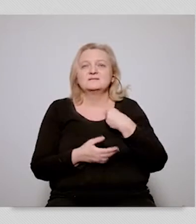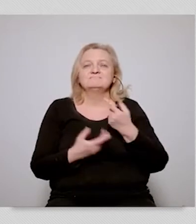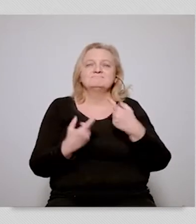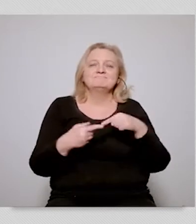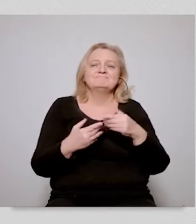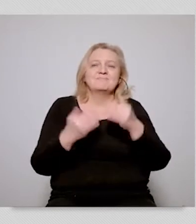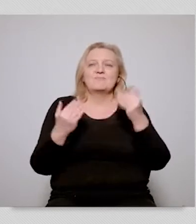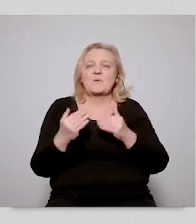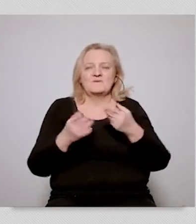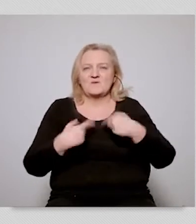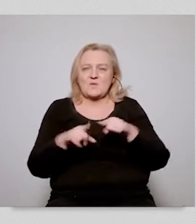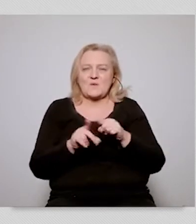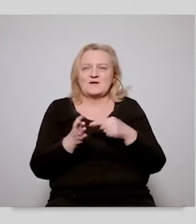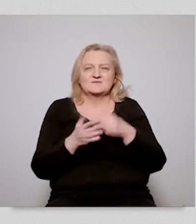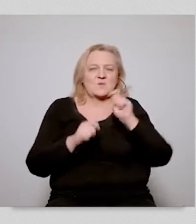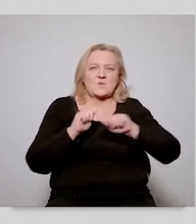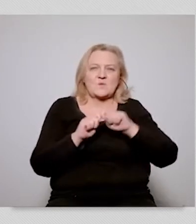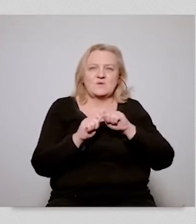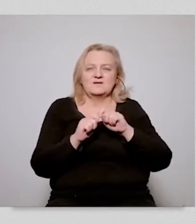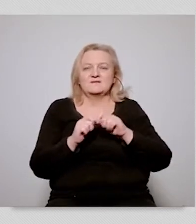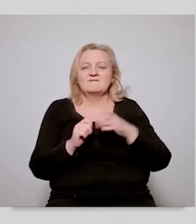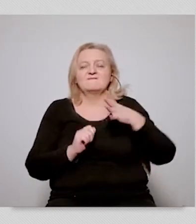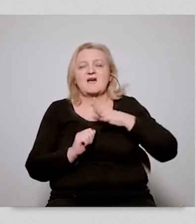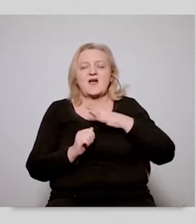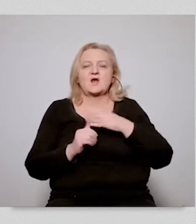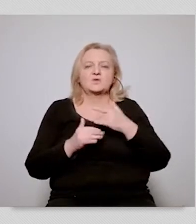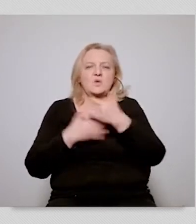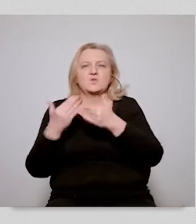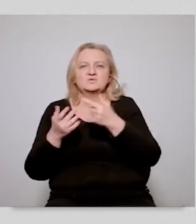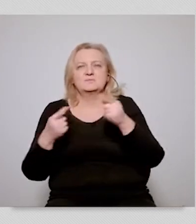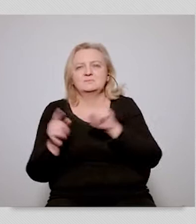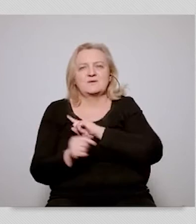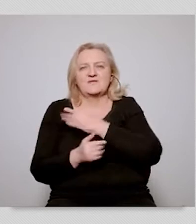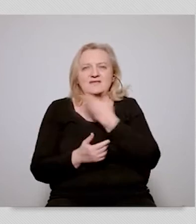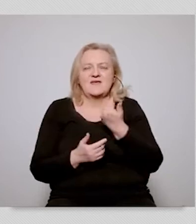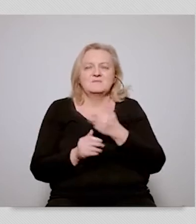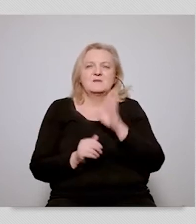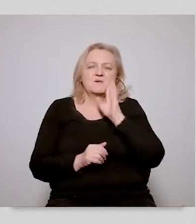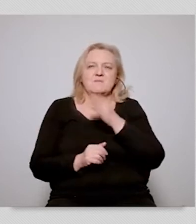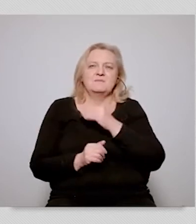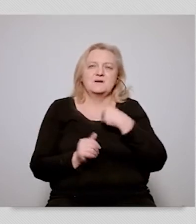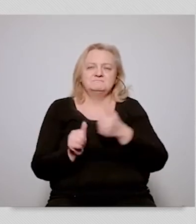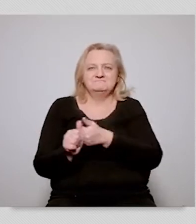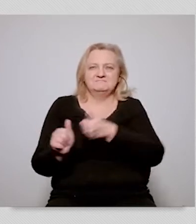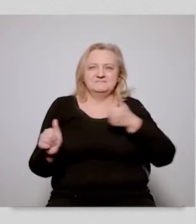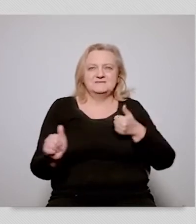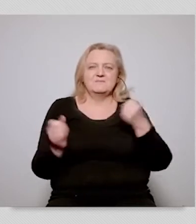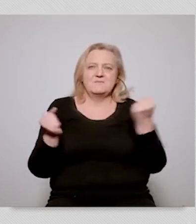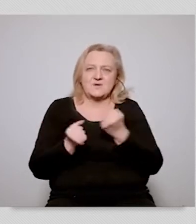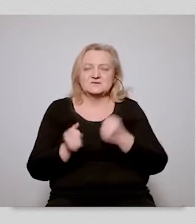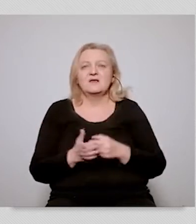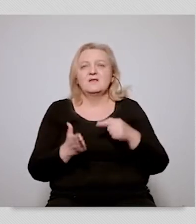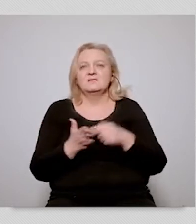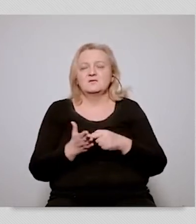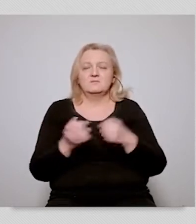kontrolujemy, nie kontrolujemy łańcucha wartości, tylko jesteśmy daleko gdzieś w nim odsunięci, co